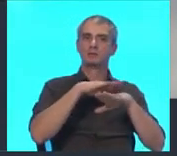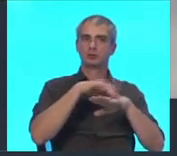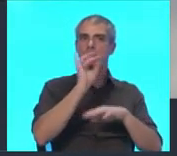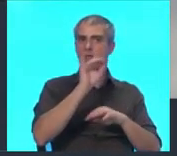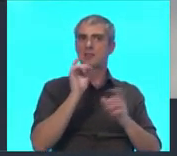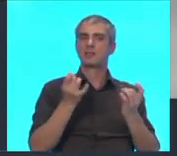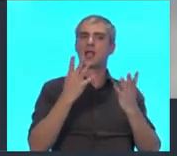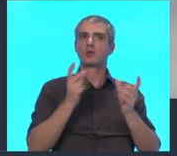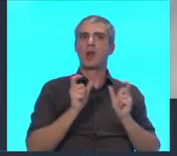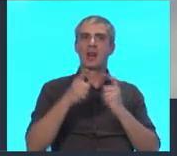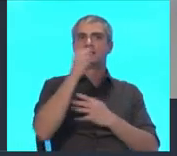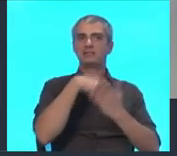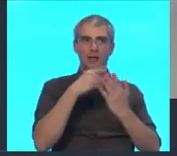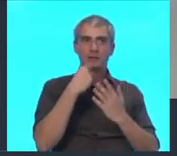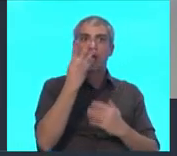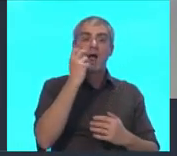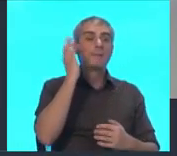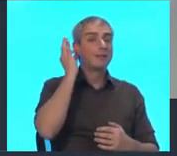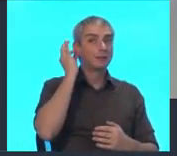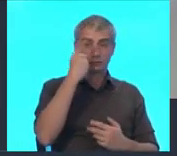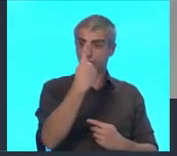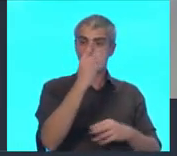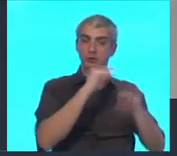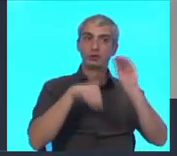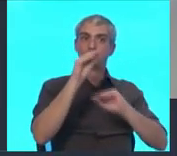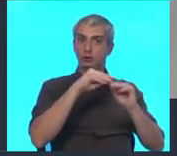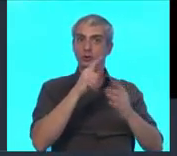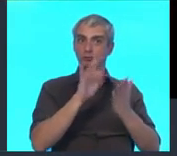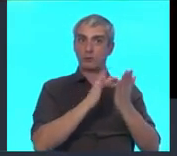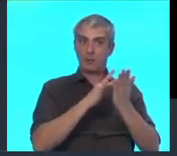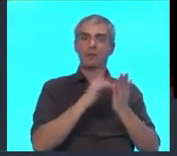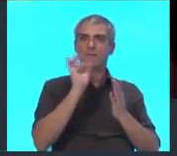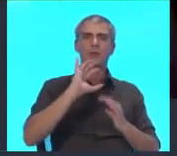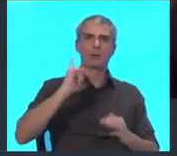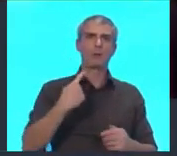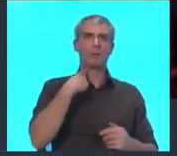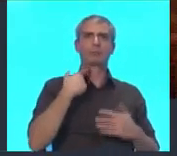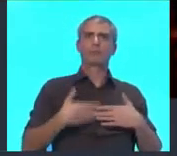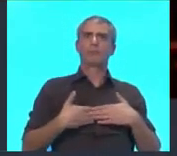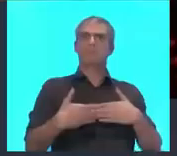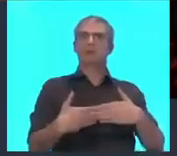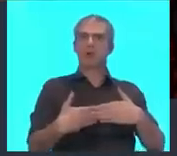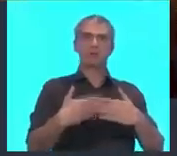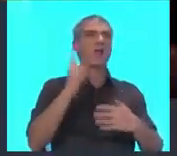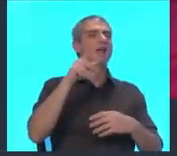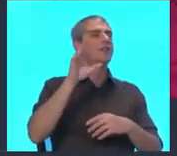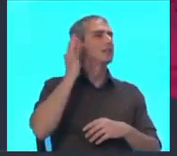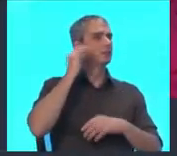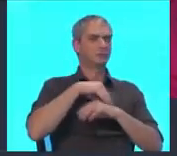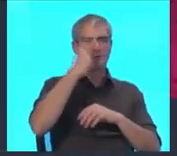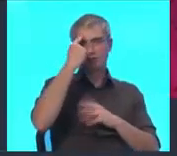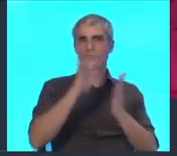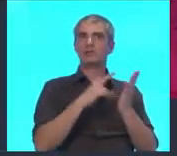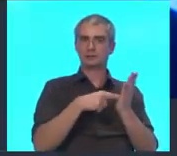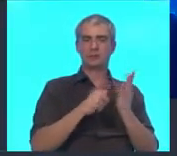till Läkemedelsverket sedan det visade sig att minst 52 kvinnor som använt appen blivit med barn ändå. אלפי נשים בשוודיה חשבו שהיישומון ימנע